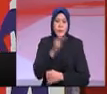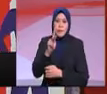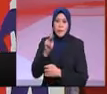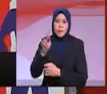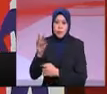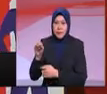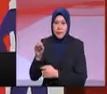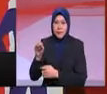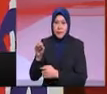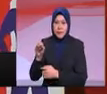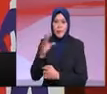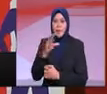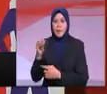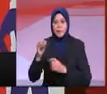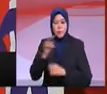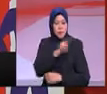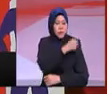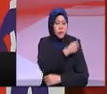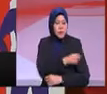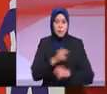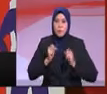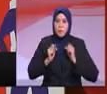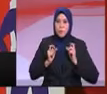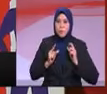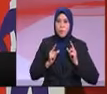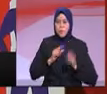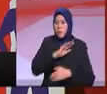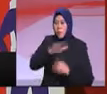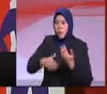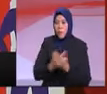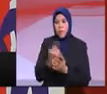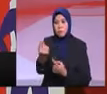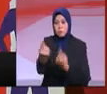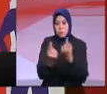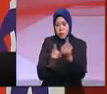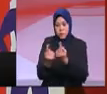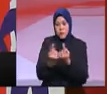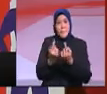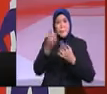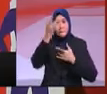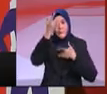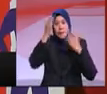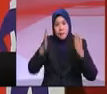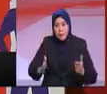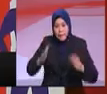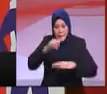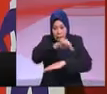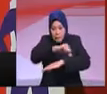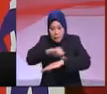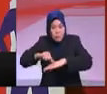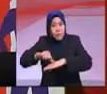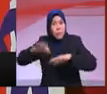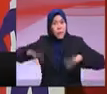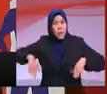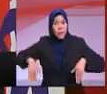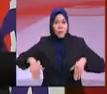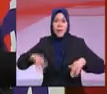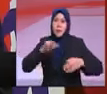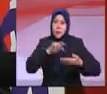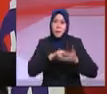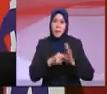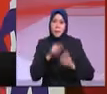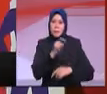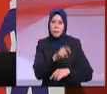juga saya pasti di hospital swasta juga, setiap pesakit sebelum menjalani pembedahan akan juga disaring.